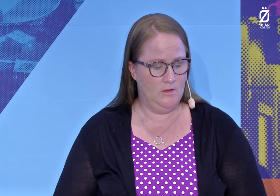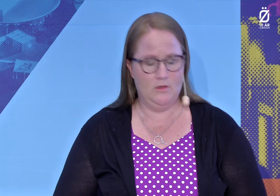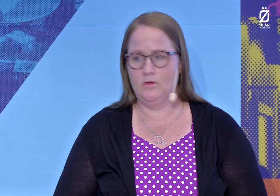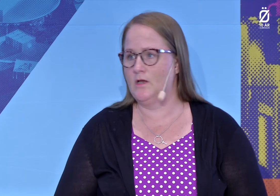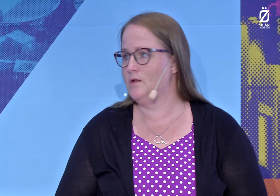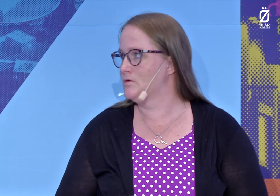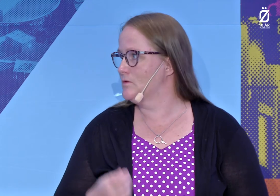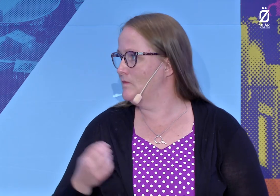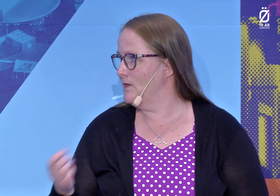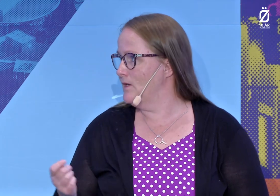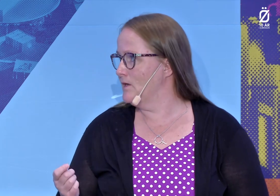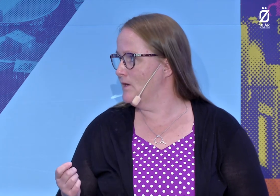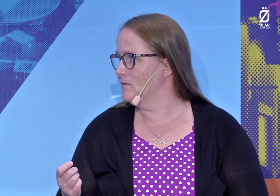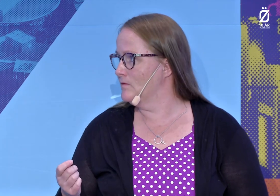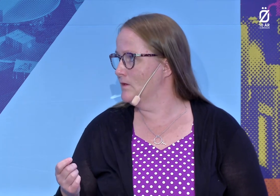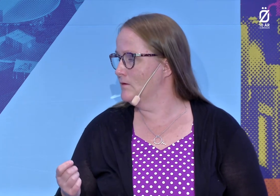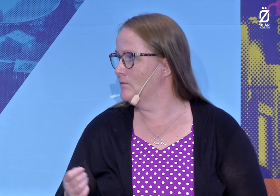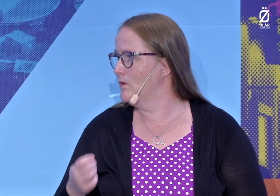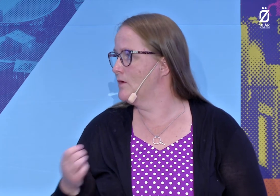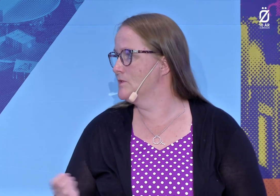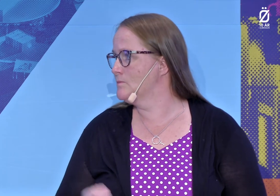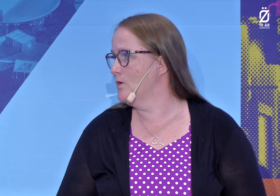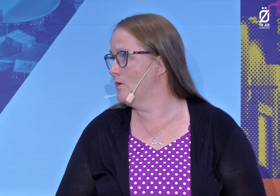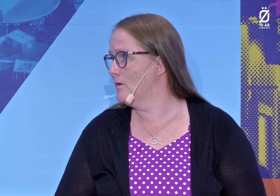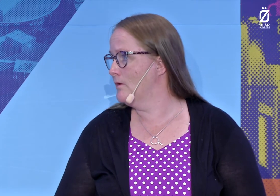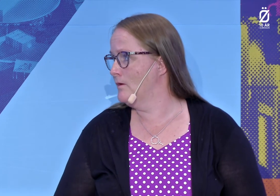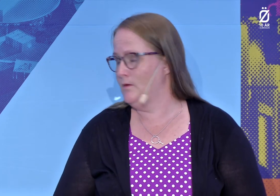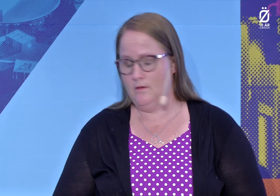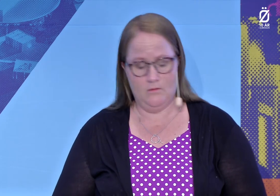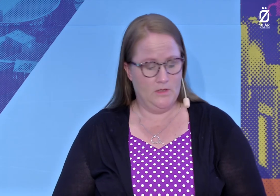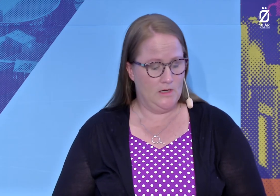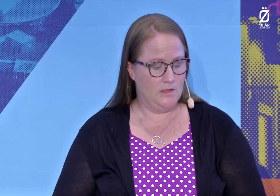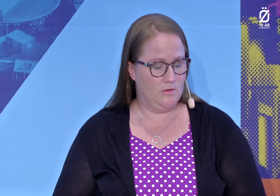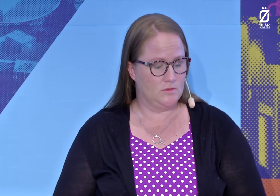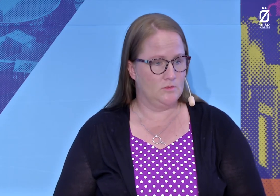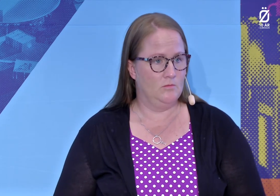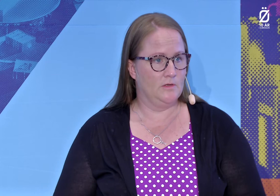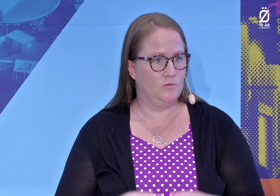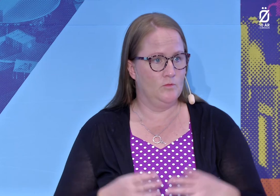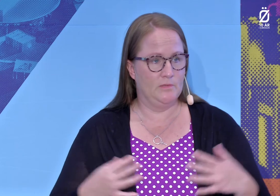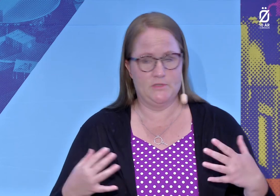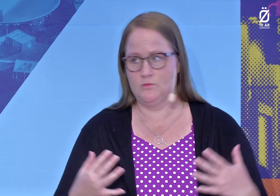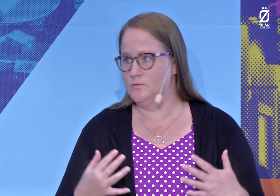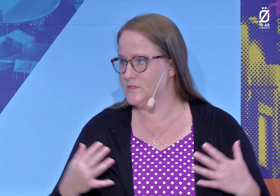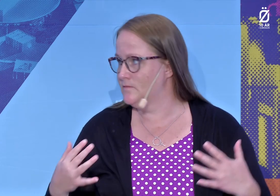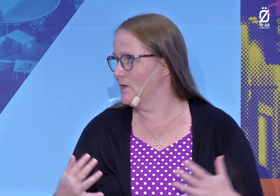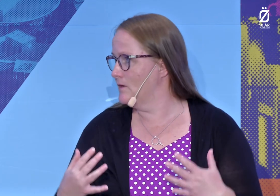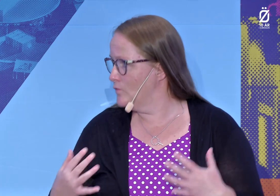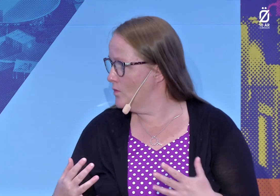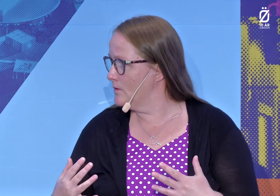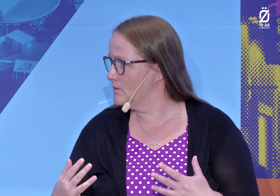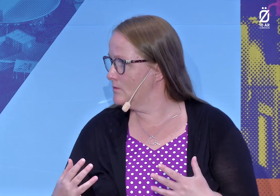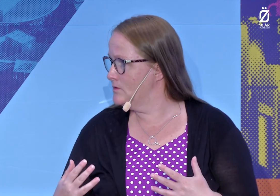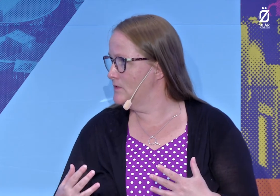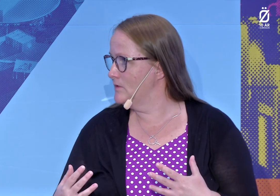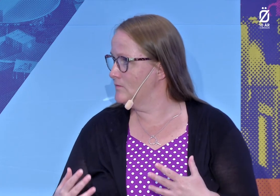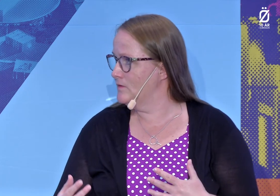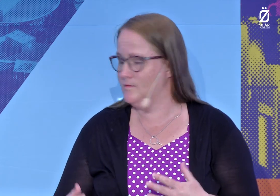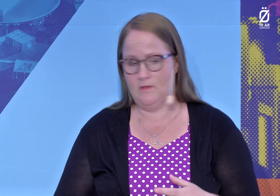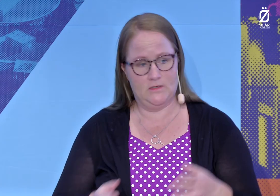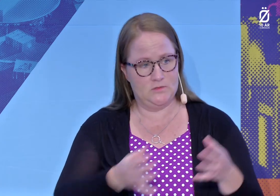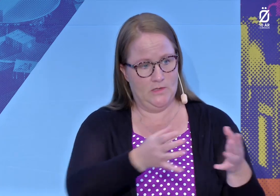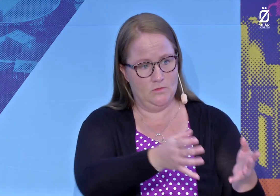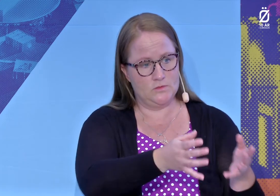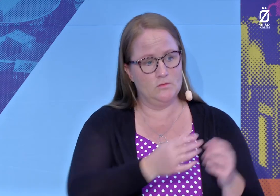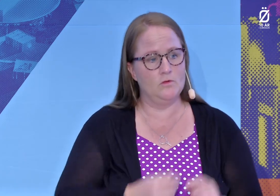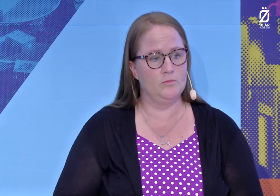verktyg. Och det handlar också om tillgängligheten och arbetsmiljön. Och det handlar också om att få en mer personcentrerad vård. Och